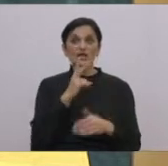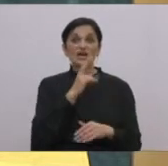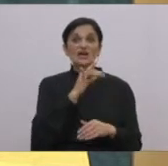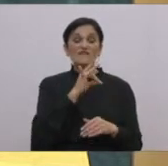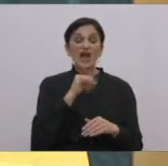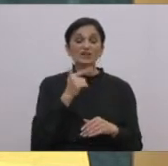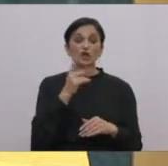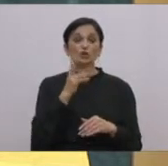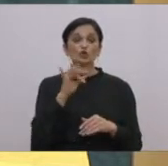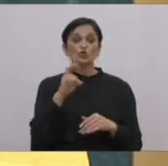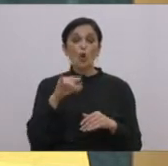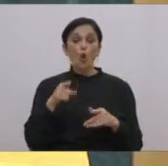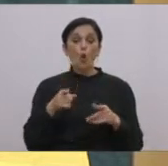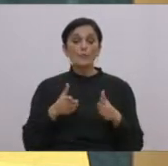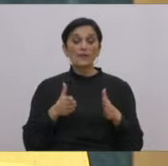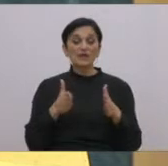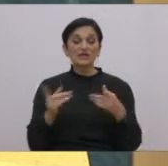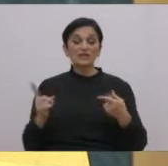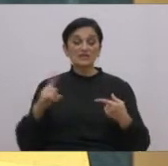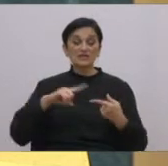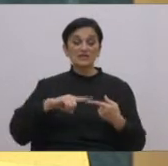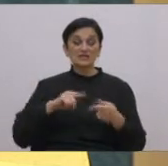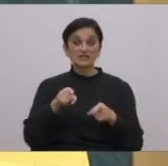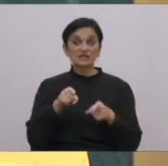გზა ითვალისწინებს